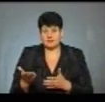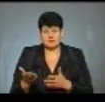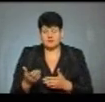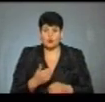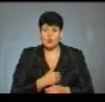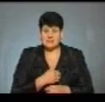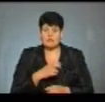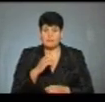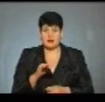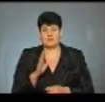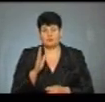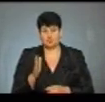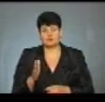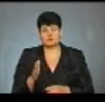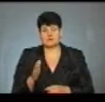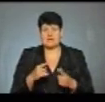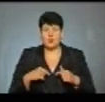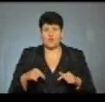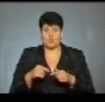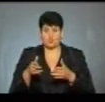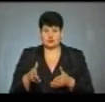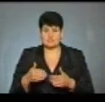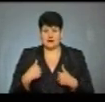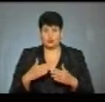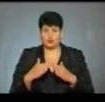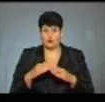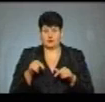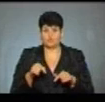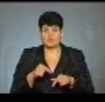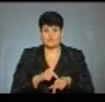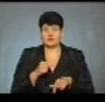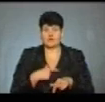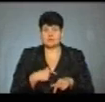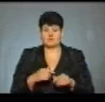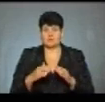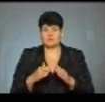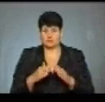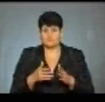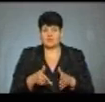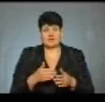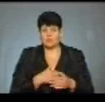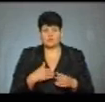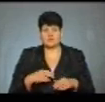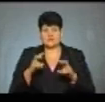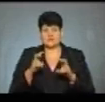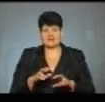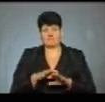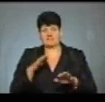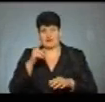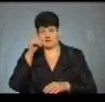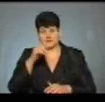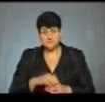бути на окрузі, бо я вдома тут. Я себе відчуваю вдома. Я не дуже хотів би там сидіти цілий час в залі.